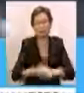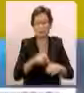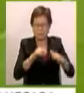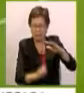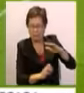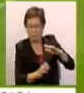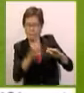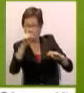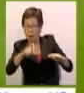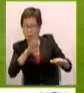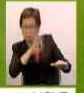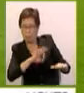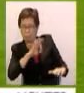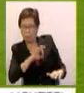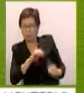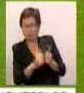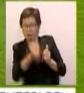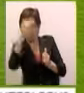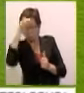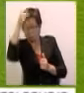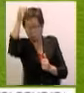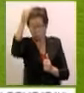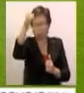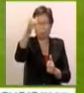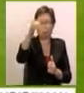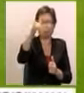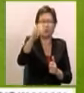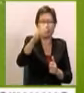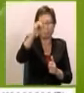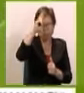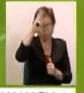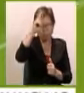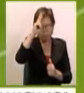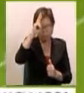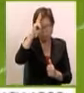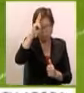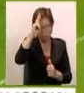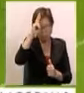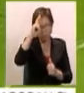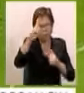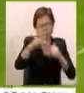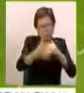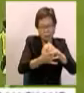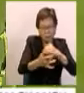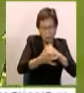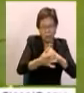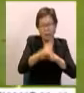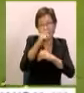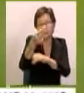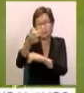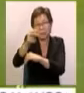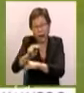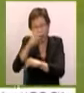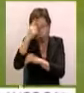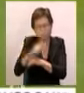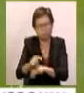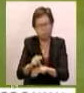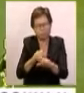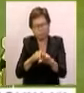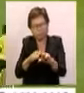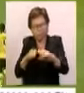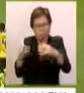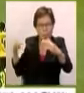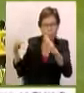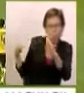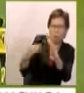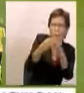seharusnya dimanfaatkan dengan konsep tiki-taka yang sering menjadi nadi taktikal Tan Cheng Ho dalam memecah benteng